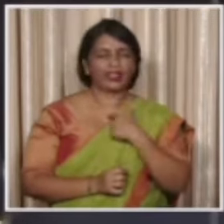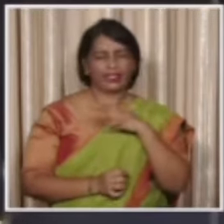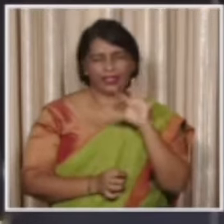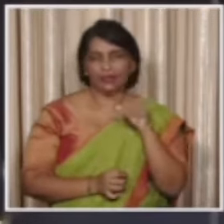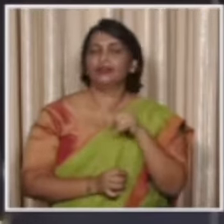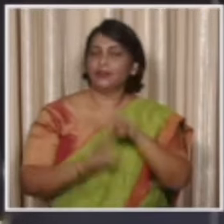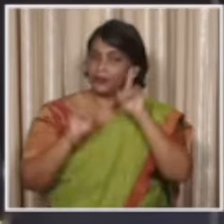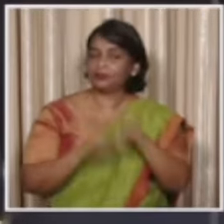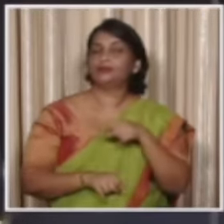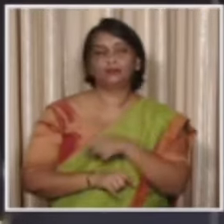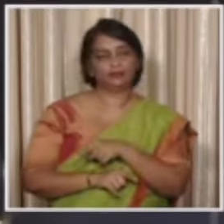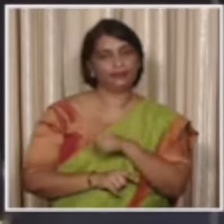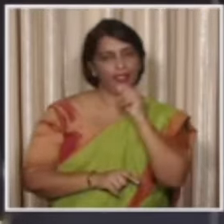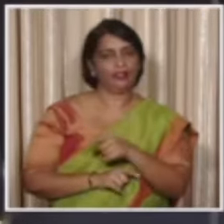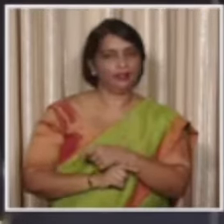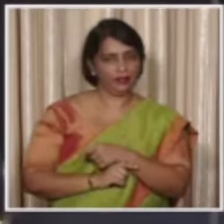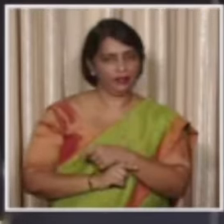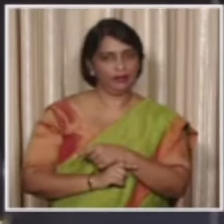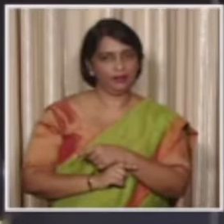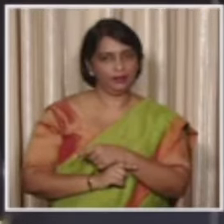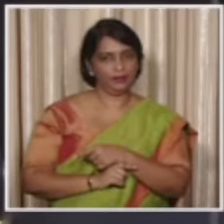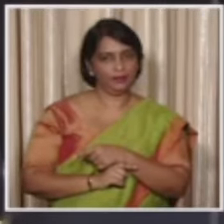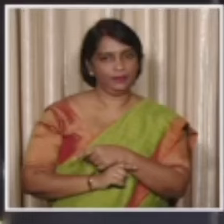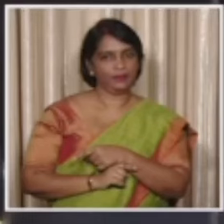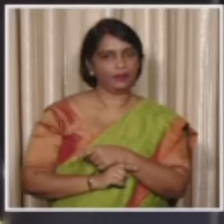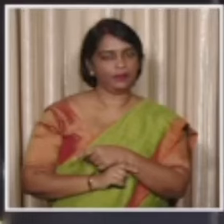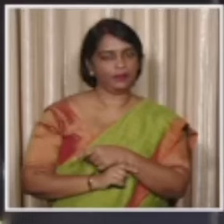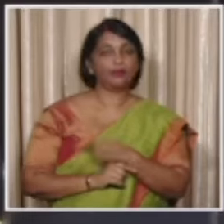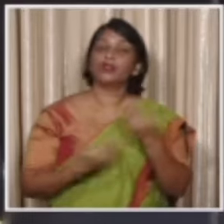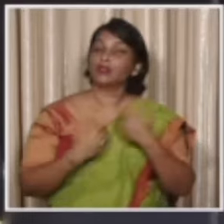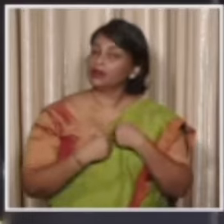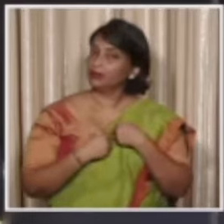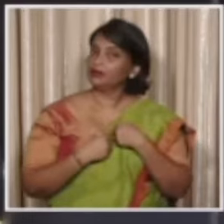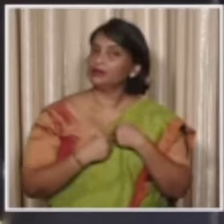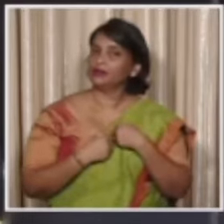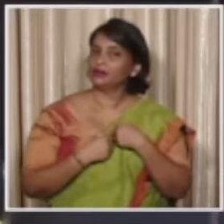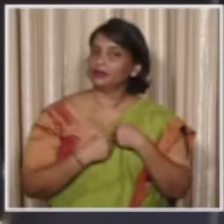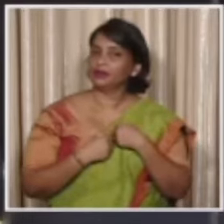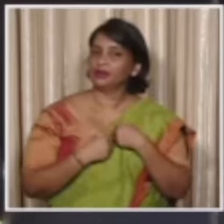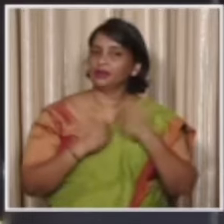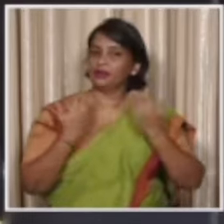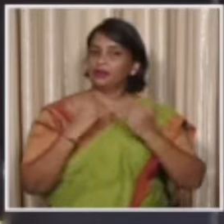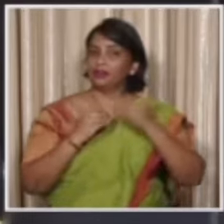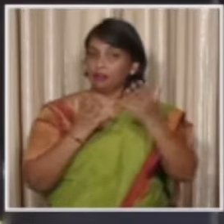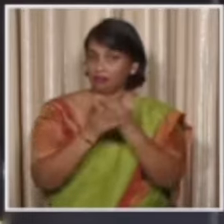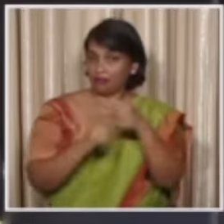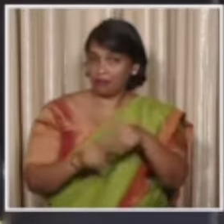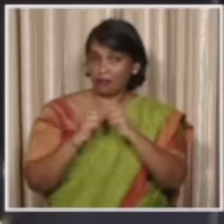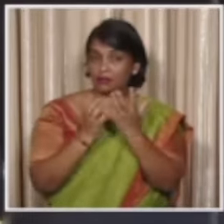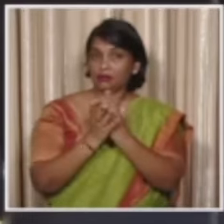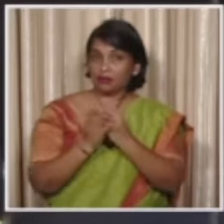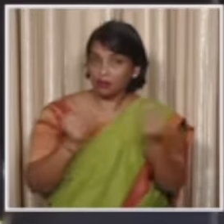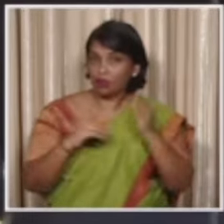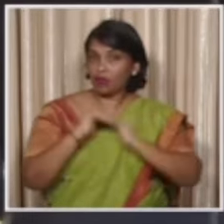කැපිටල් අකුරෙන් කියලා තියෙනවා we will find a way out. We will find a way out. All citizens of Sri Lanka